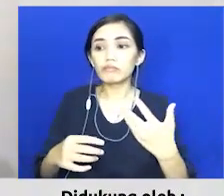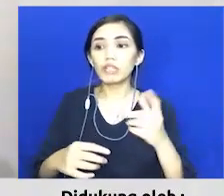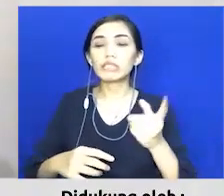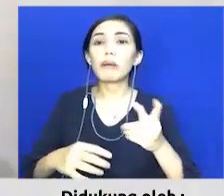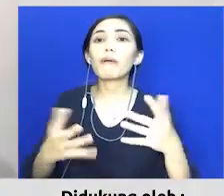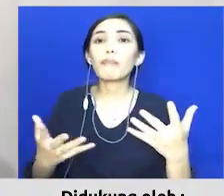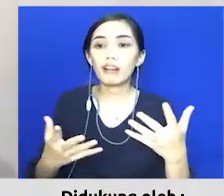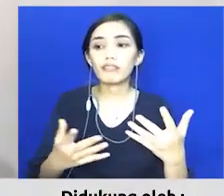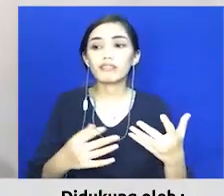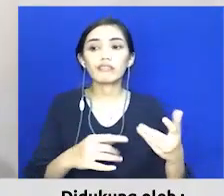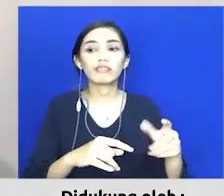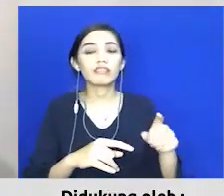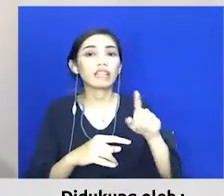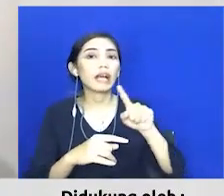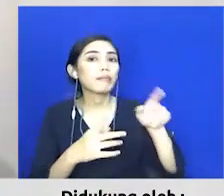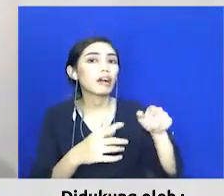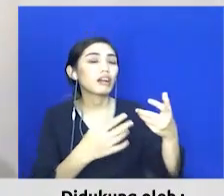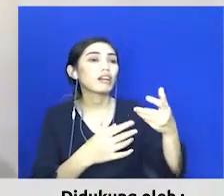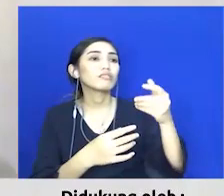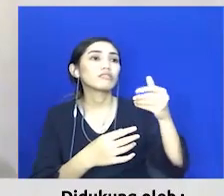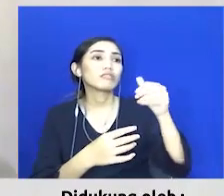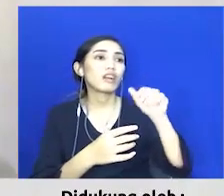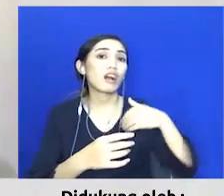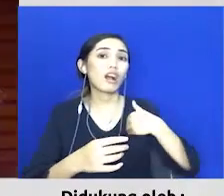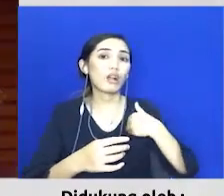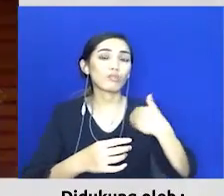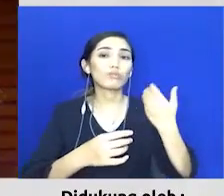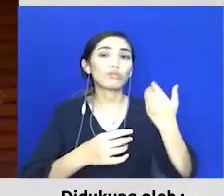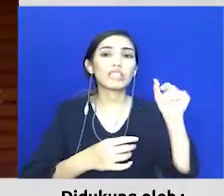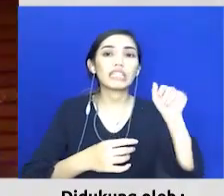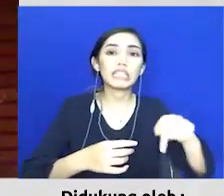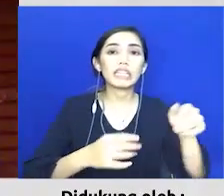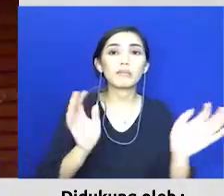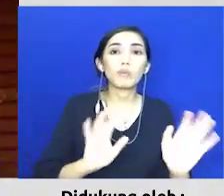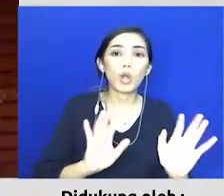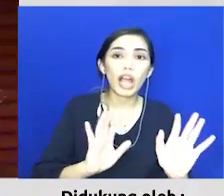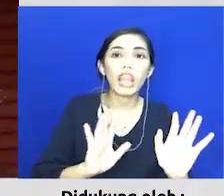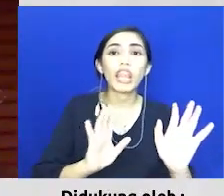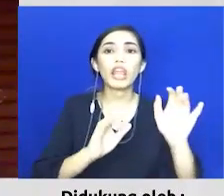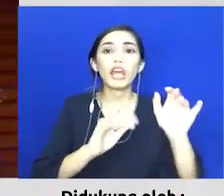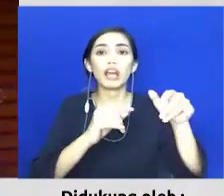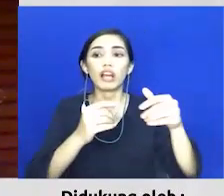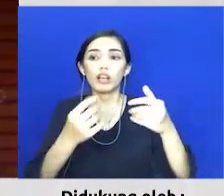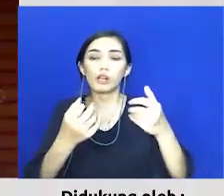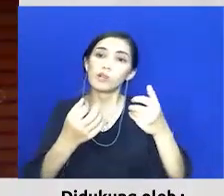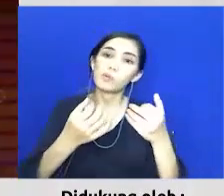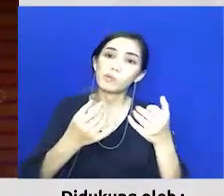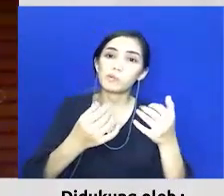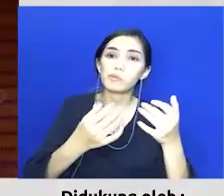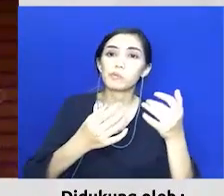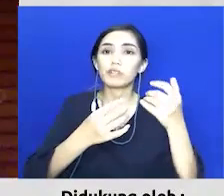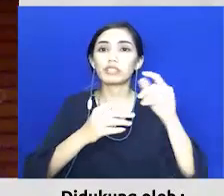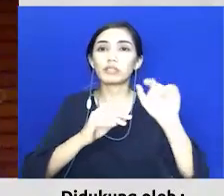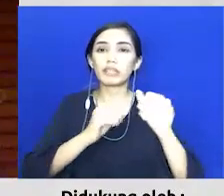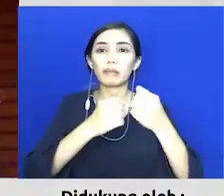rasa angkatan Pak Alwi itu memang kita harus terima. Menurut aku pribadi ya, maksudnya ini angkatan yang memang sangat idealis gitu.